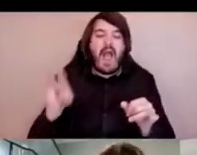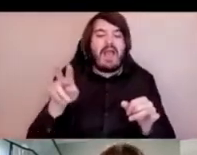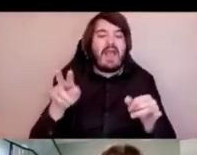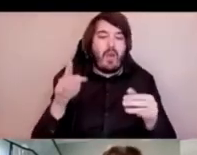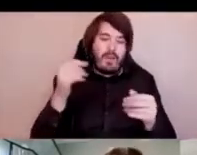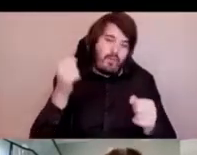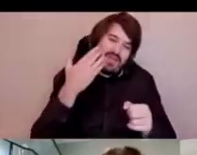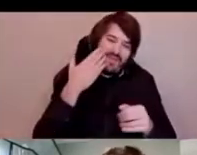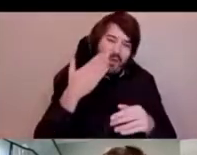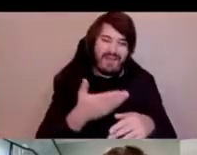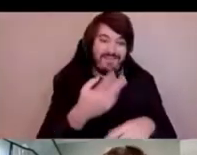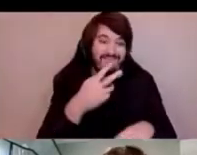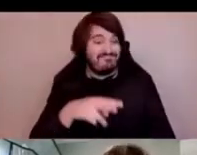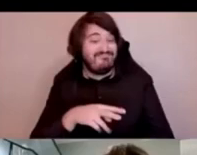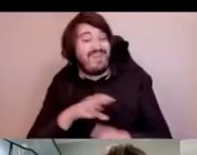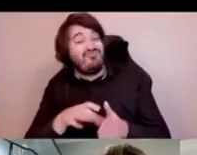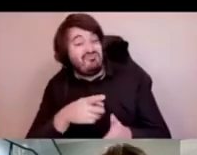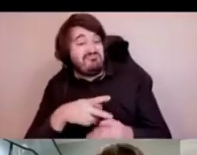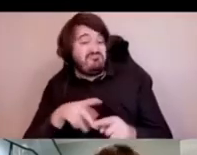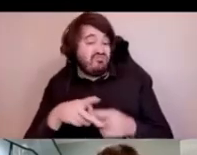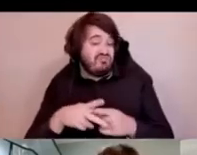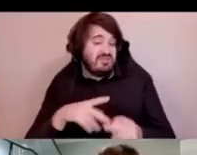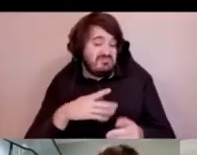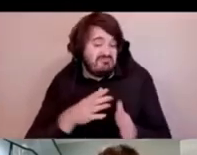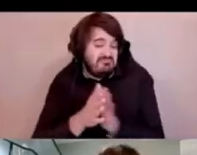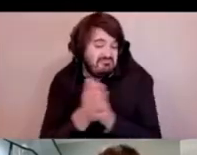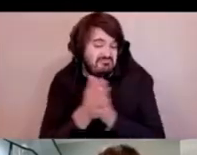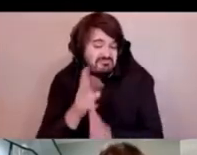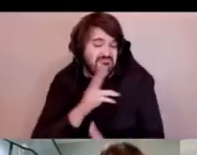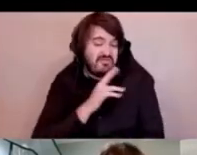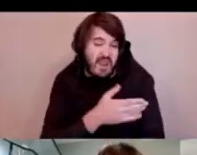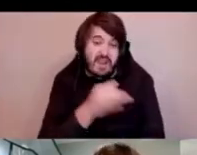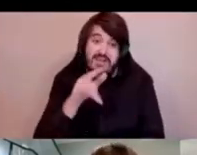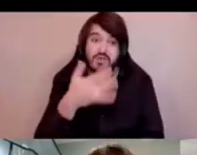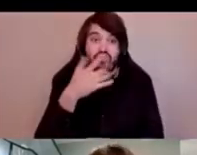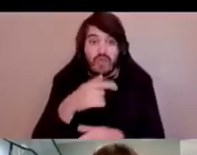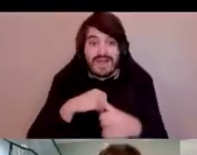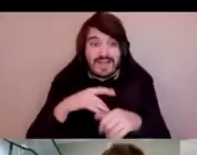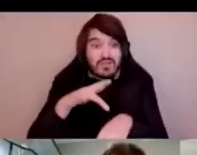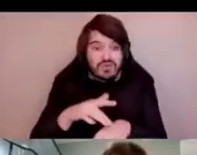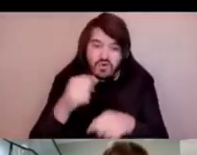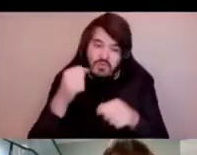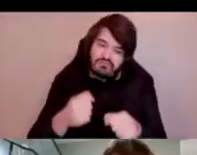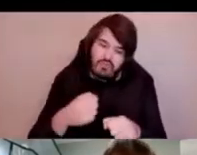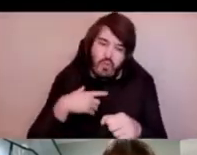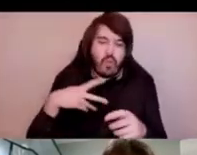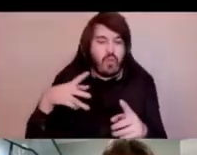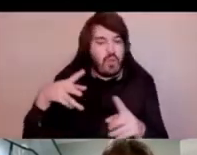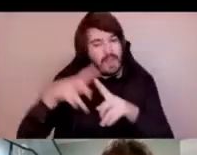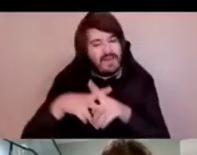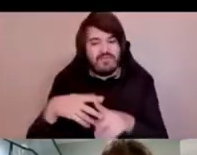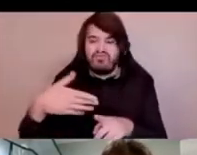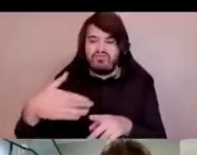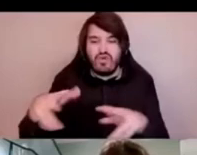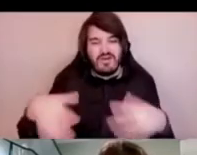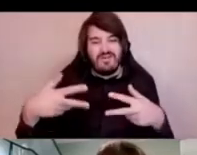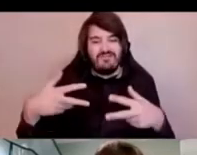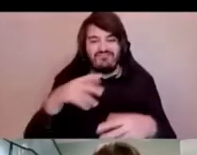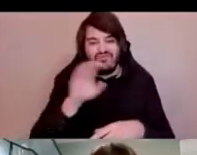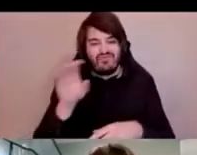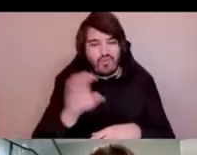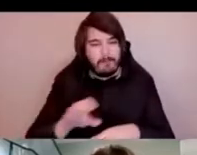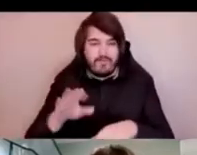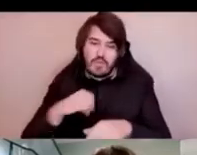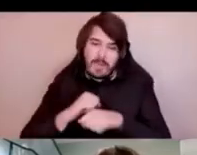là. Donc, c'est un outil intéressant. Puis, si vous voulez l'essayer, on peut se prendre un rendez-vous Zoom puis le pratiquer.